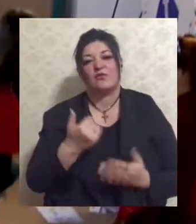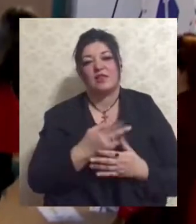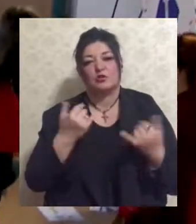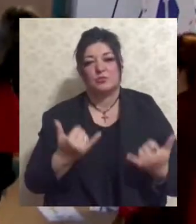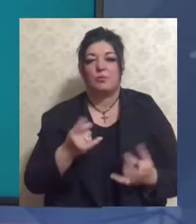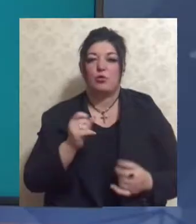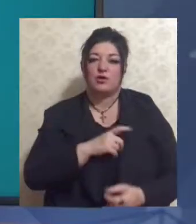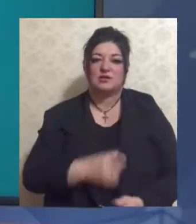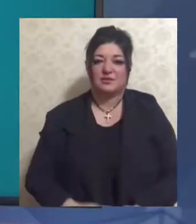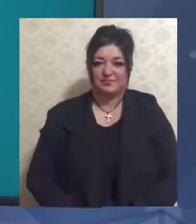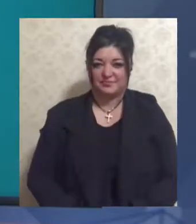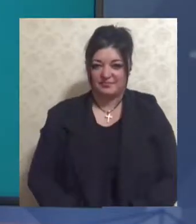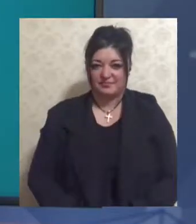Одеса.